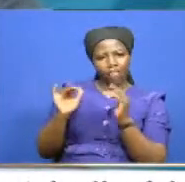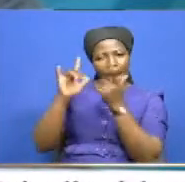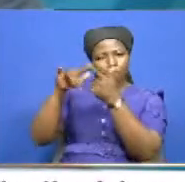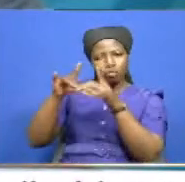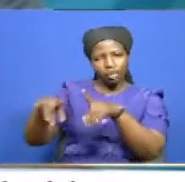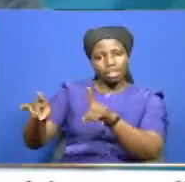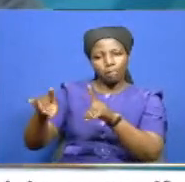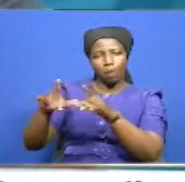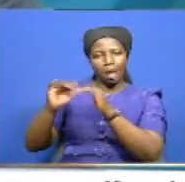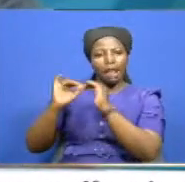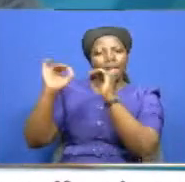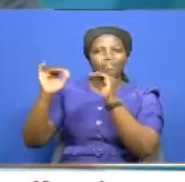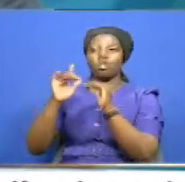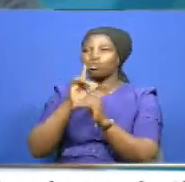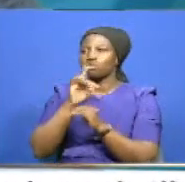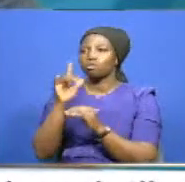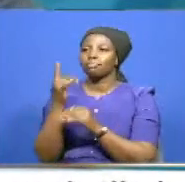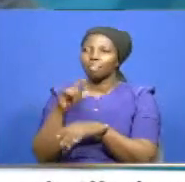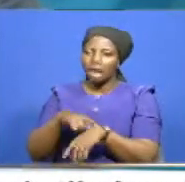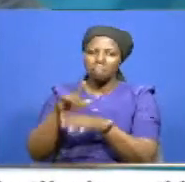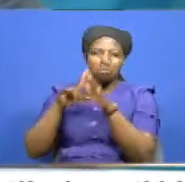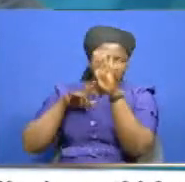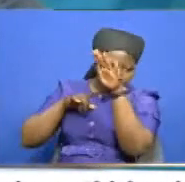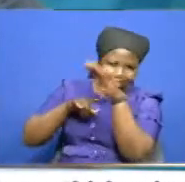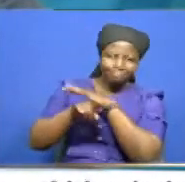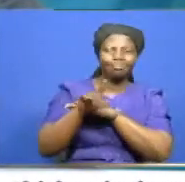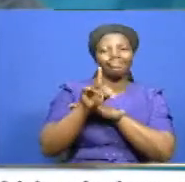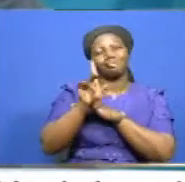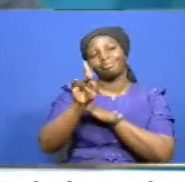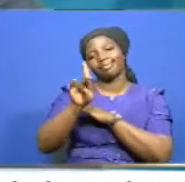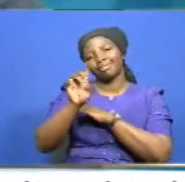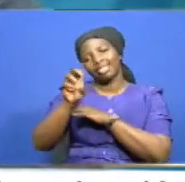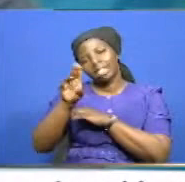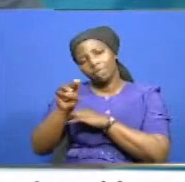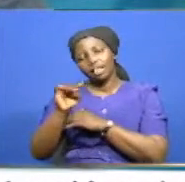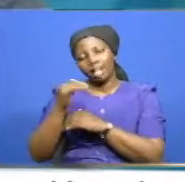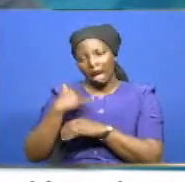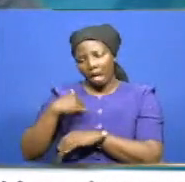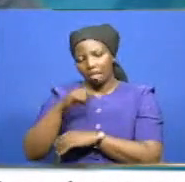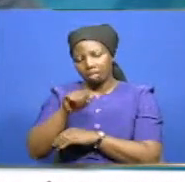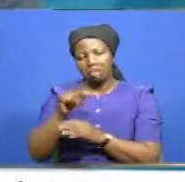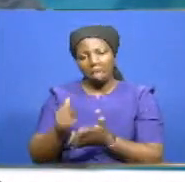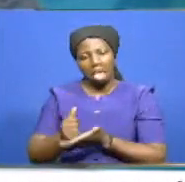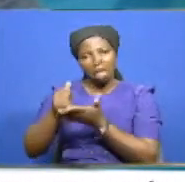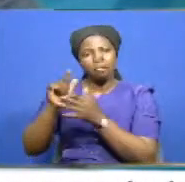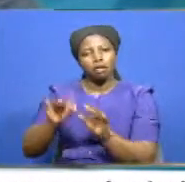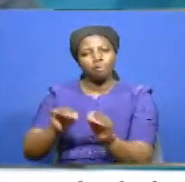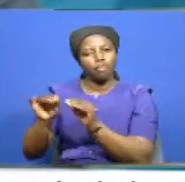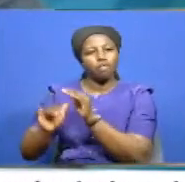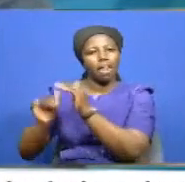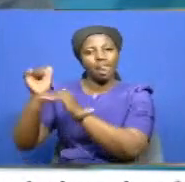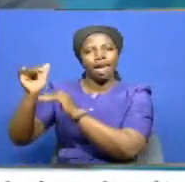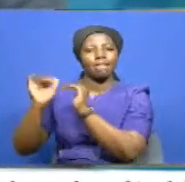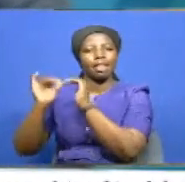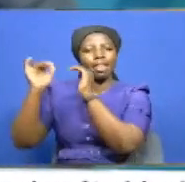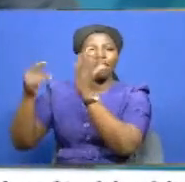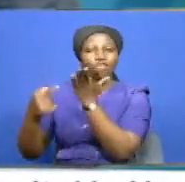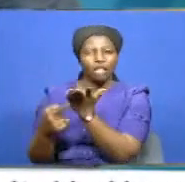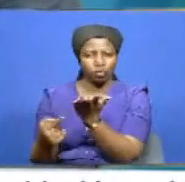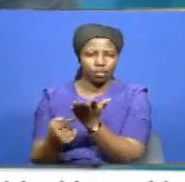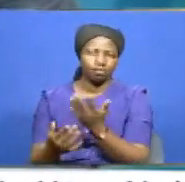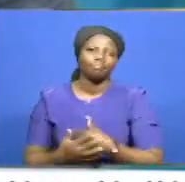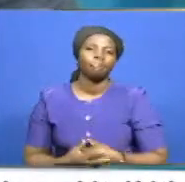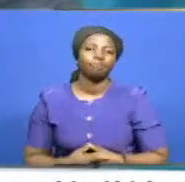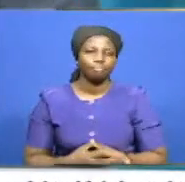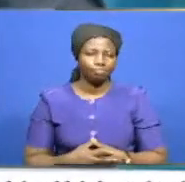diploma level. So in entry vile umeingia KEWI itakusaidia kwenda kwa the next level of technology.